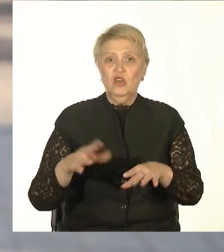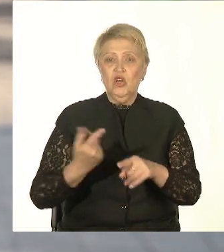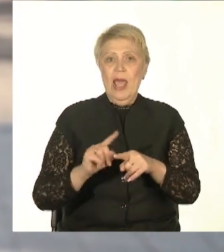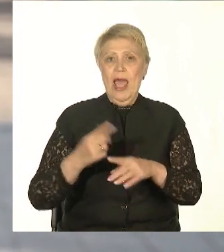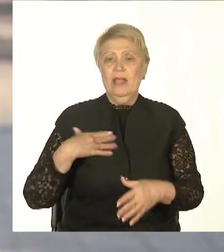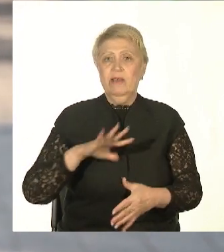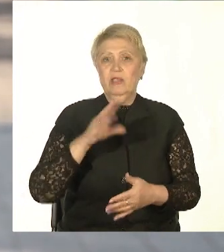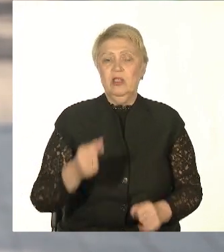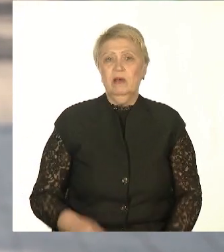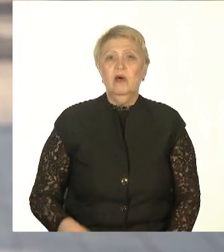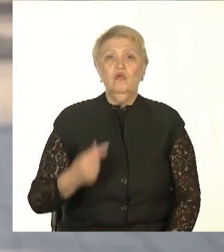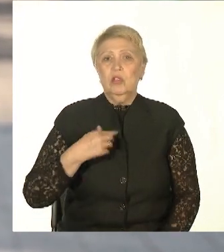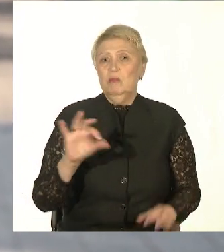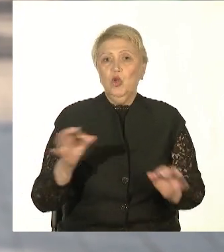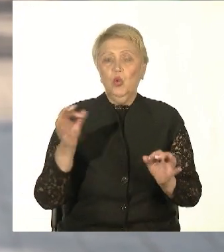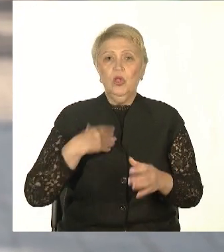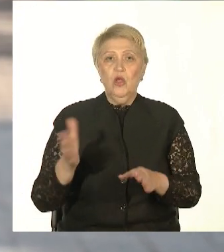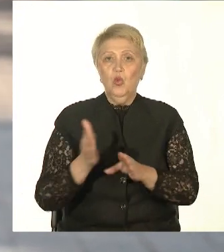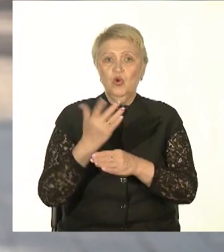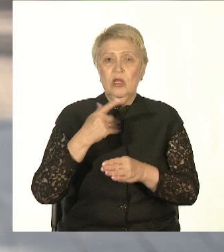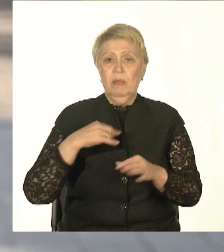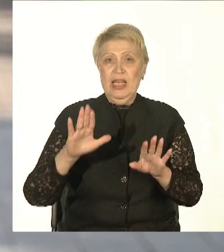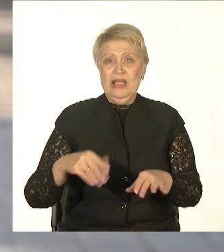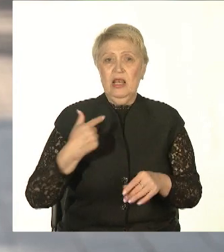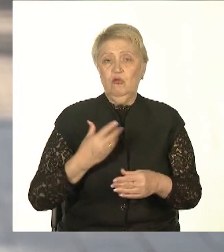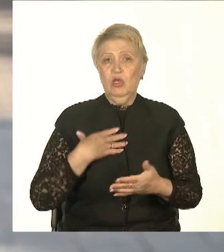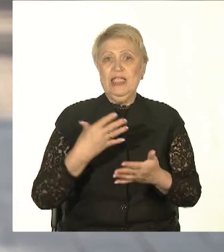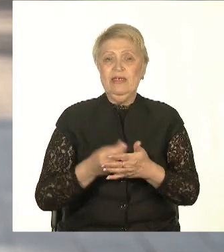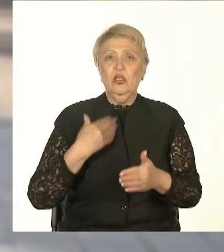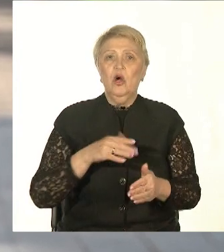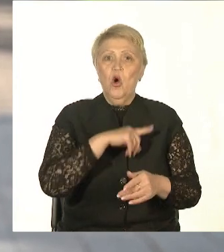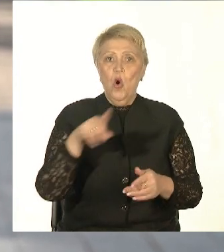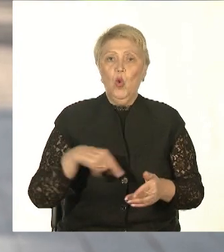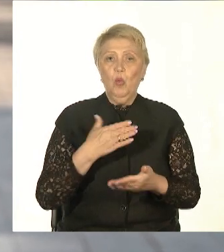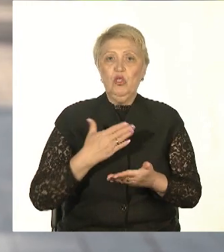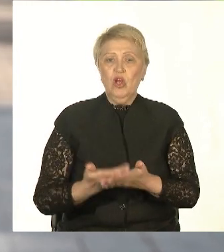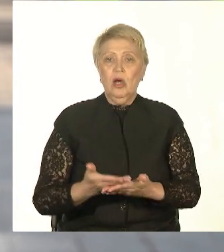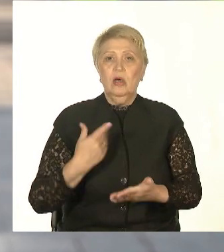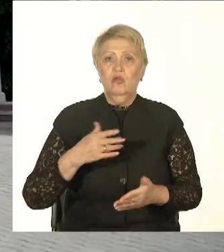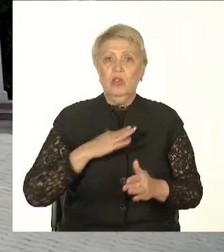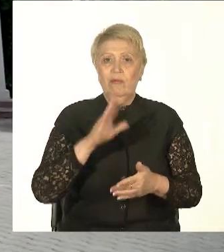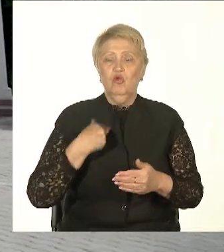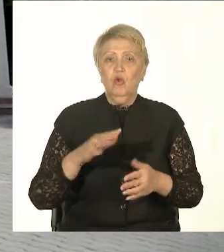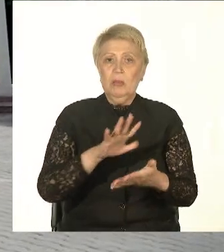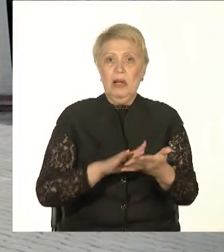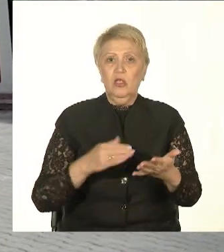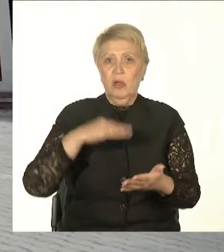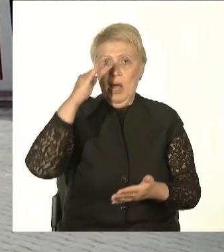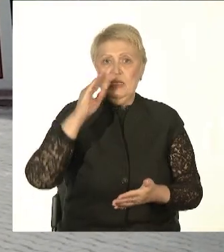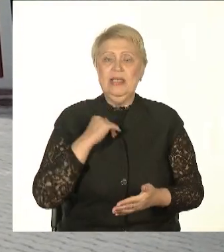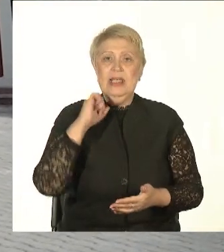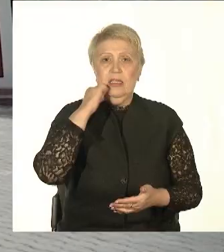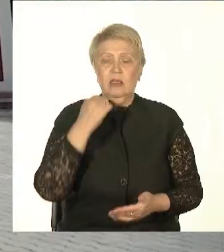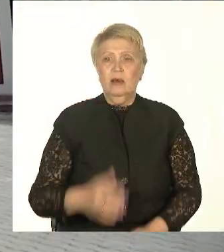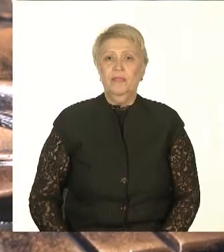шаг никуда не ушли, мы остались на своих рубежах и продолжаем героические традиции наших отцов и дедов. В 2018-м